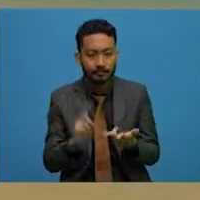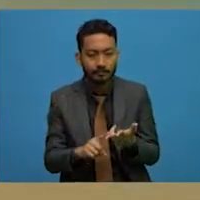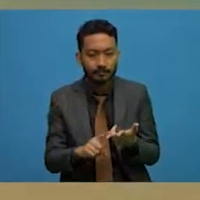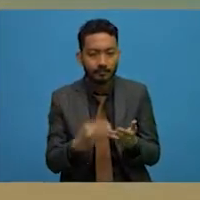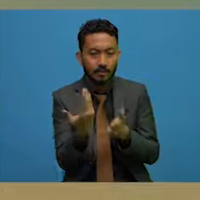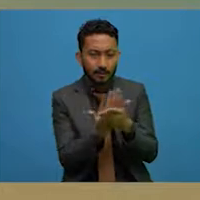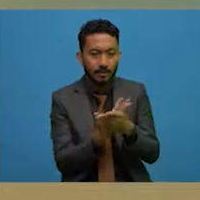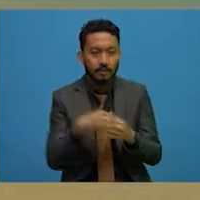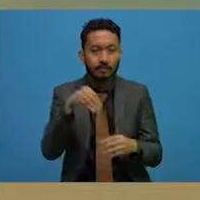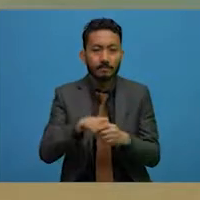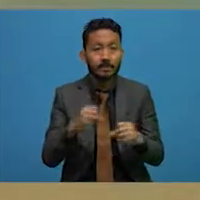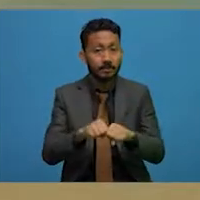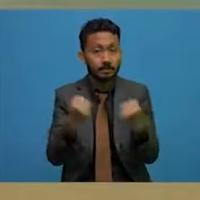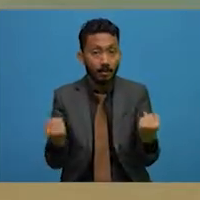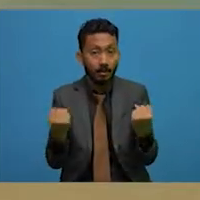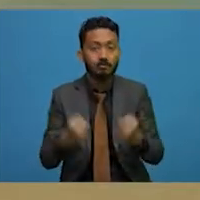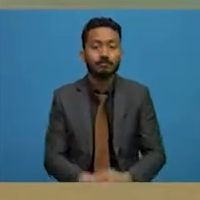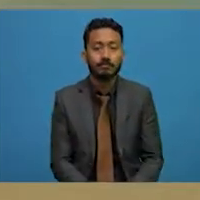barulah multimedia dalam sastra.